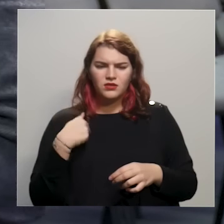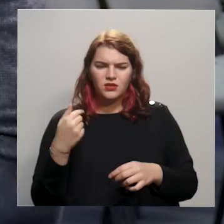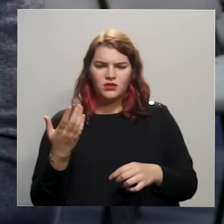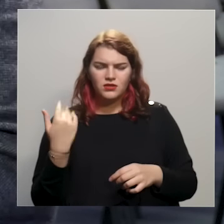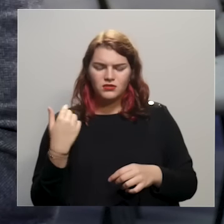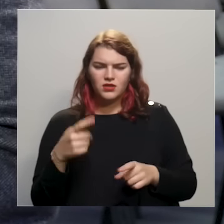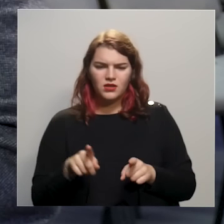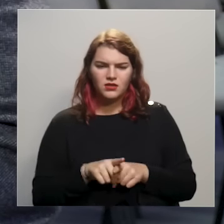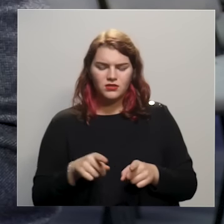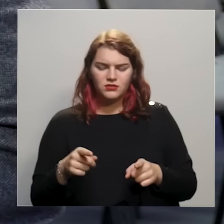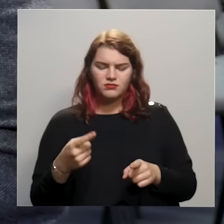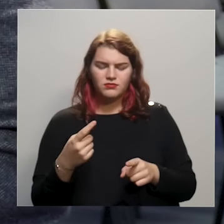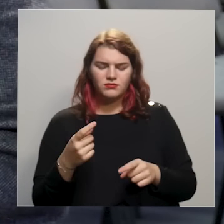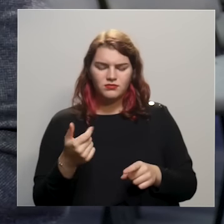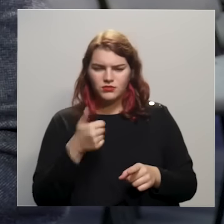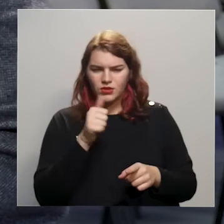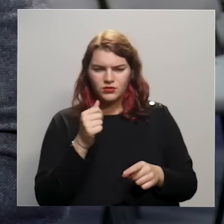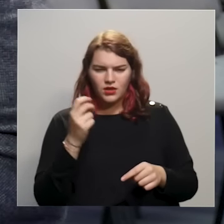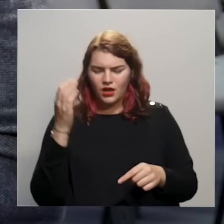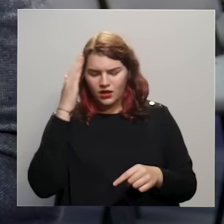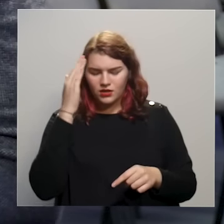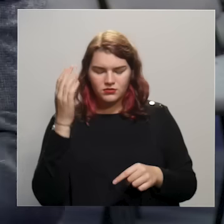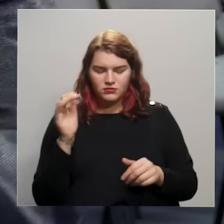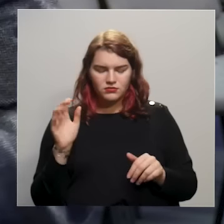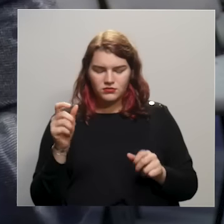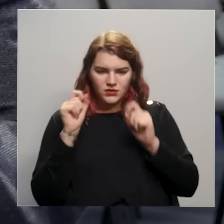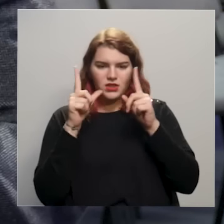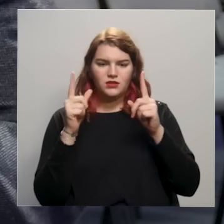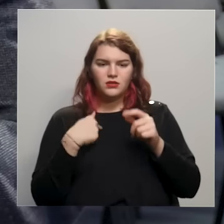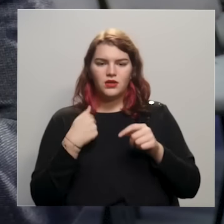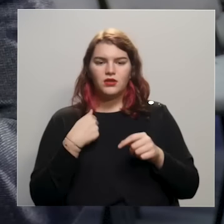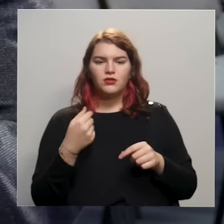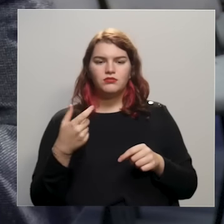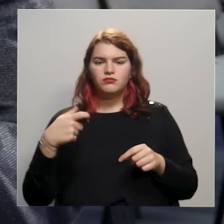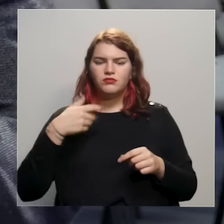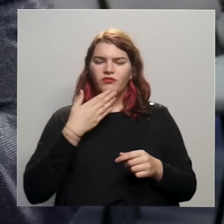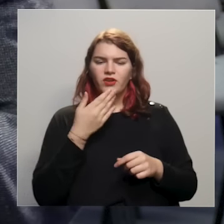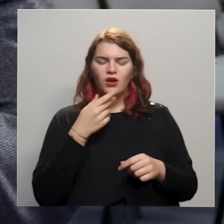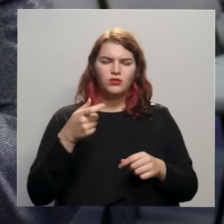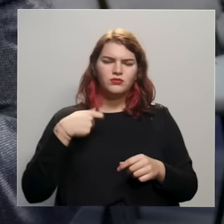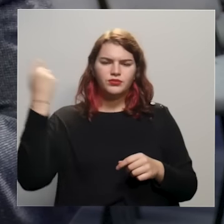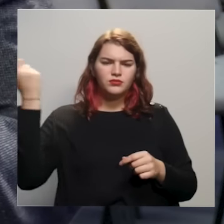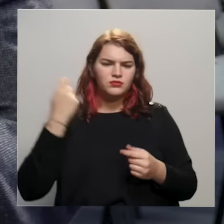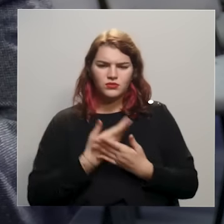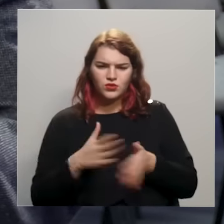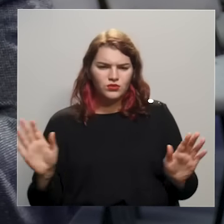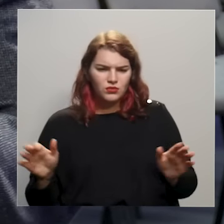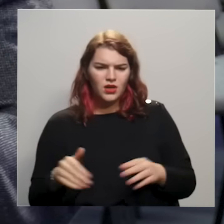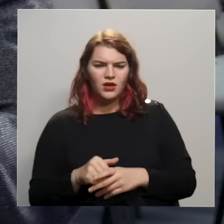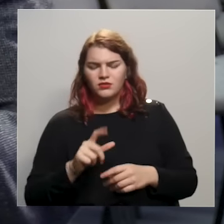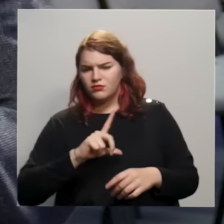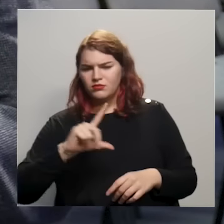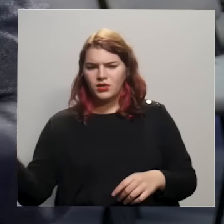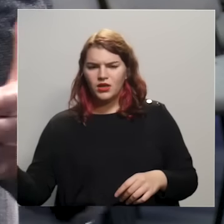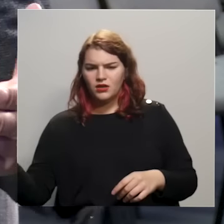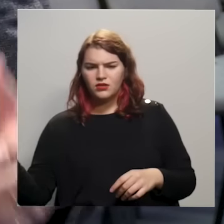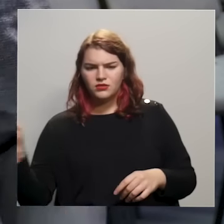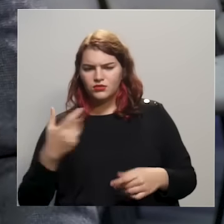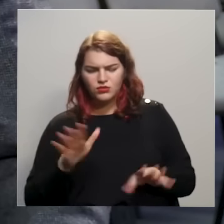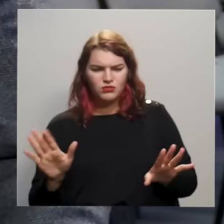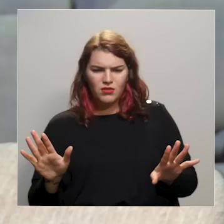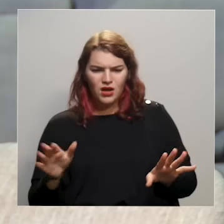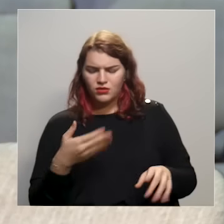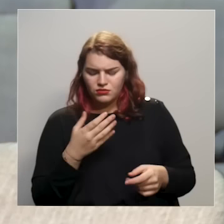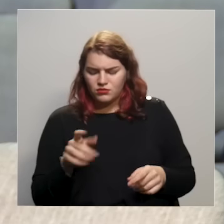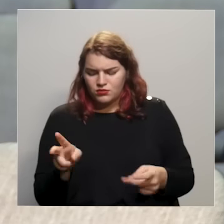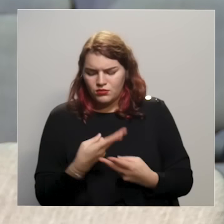ca niciodată. M-am dus și am căutat-o că ea spunea: o să-mi iau viața, o să-mi iau copiii, o să te părăsesc, cu tine nu mai pot să